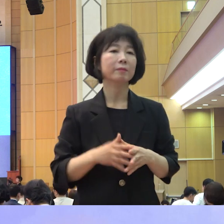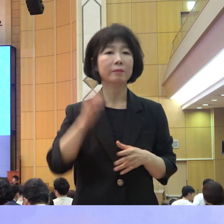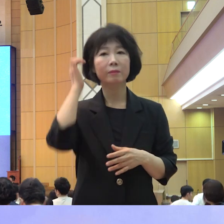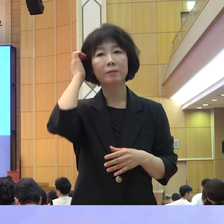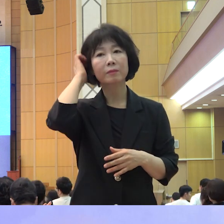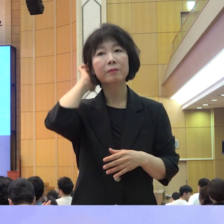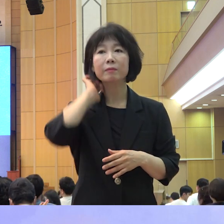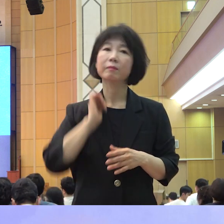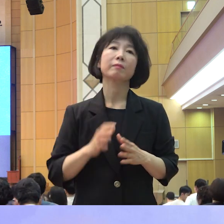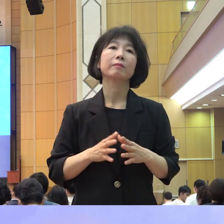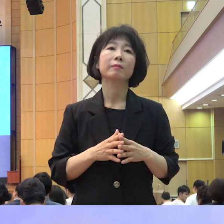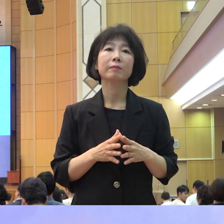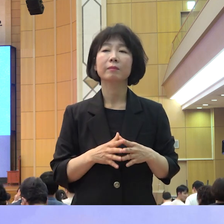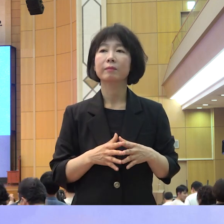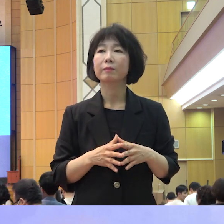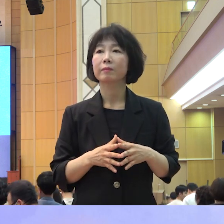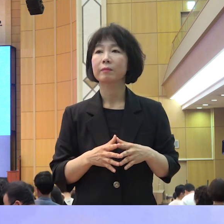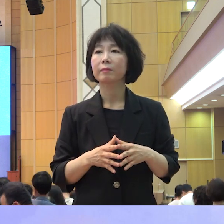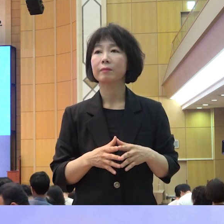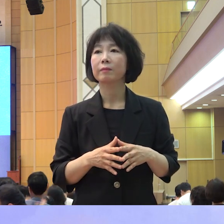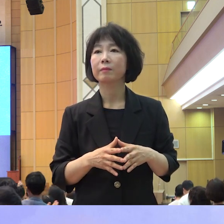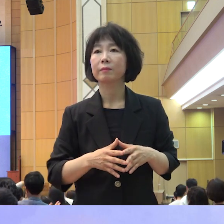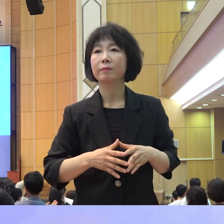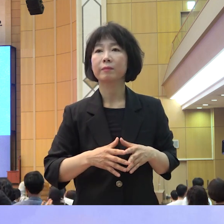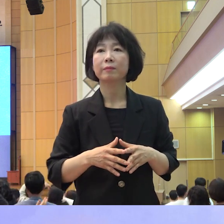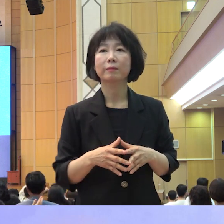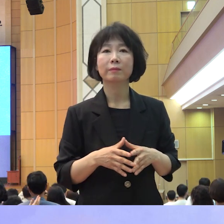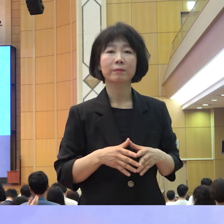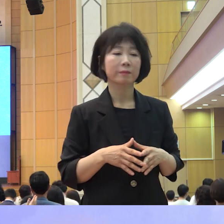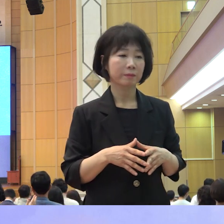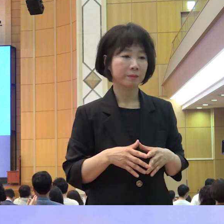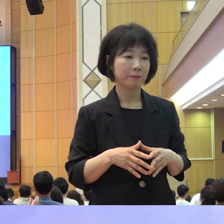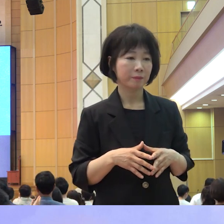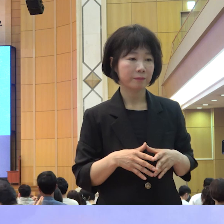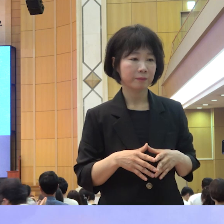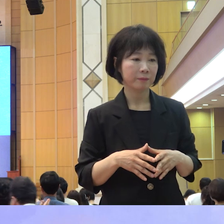절만 찬양하시고 축도함으로 3부 예배를 마치도록 하겠습니다.